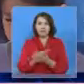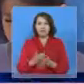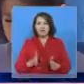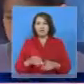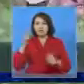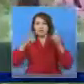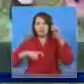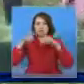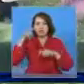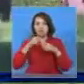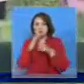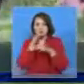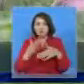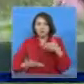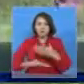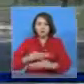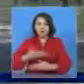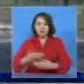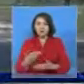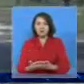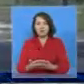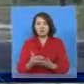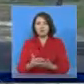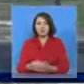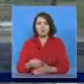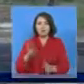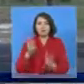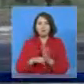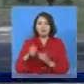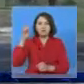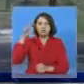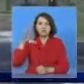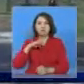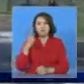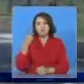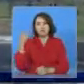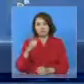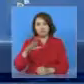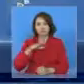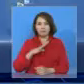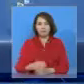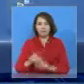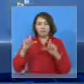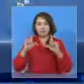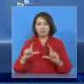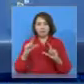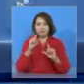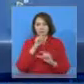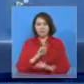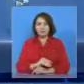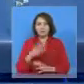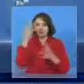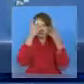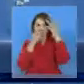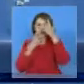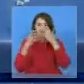айтсақ, жаңбырдан кейін жүруге келмейді дейді тұрғындар. Бұл алдай жарықсыз отырғандарына бір апта болды. Сонымен отырамыз тастай қараңғы жерде.